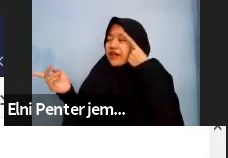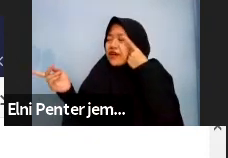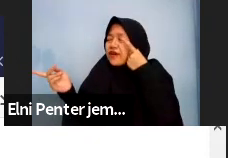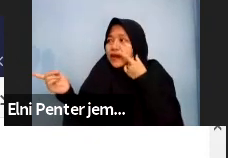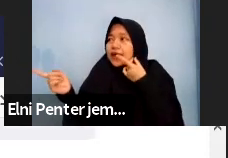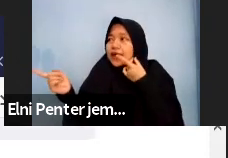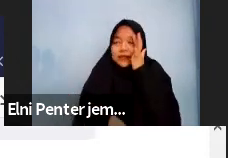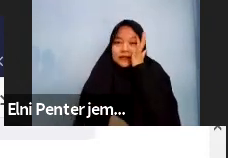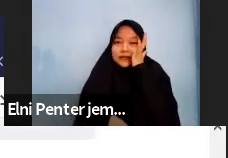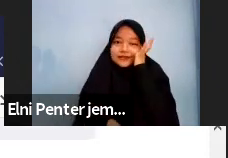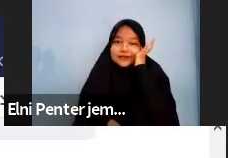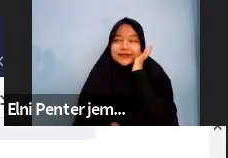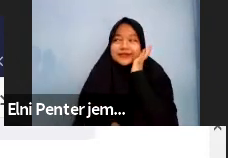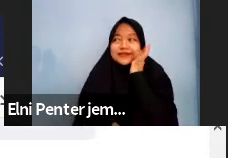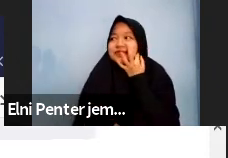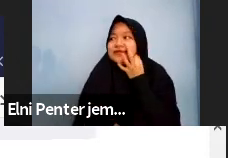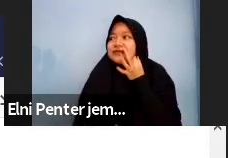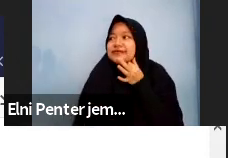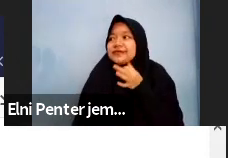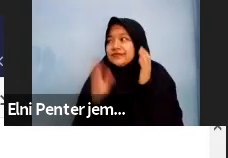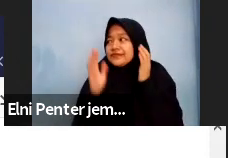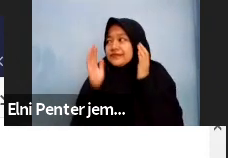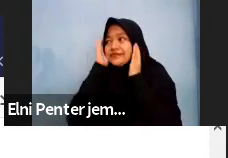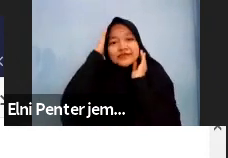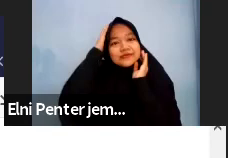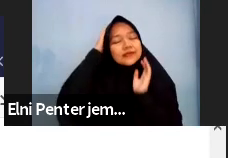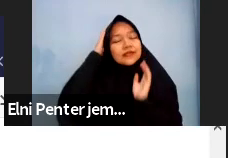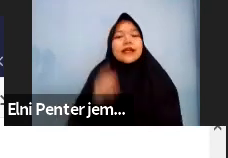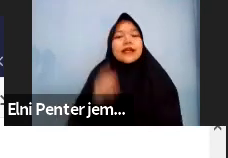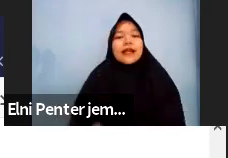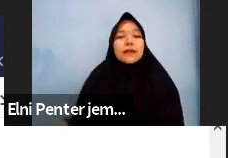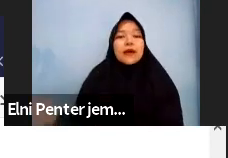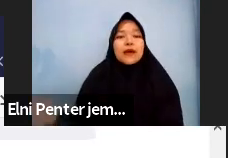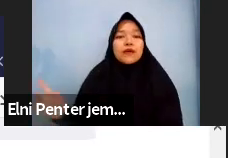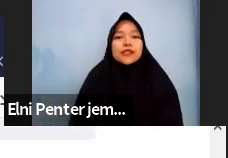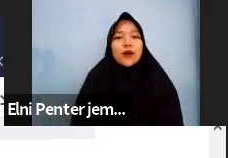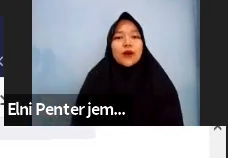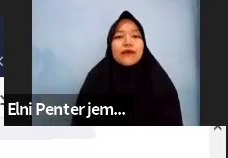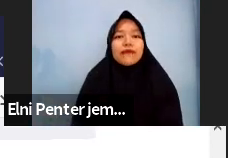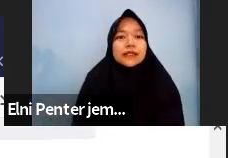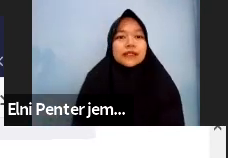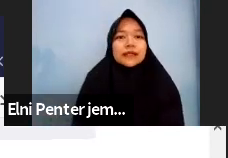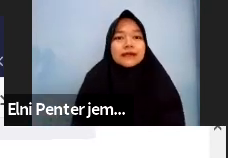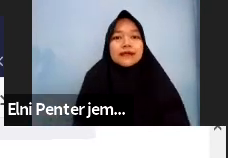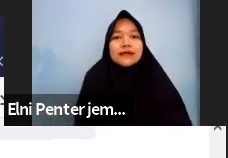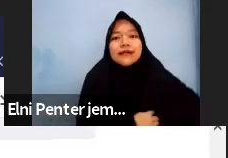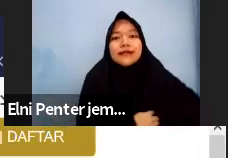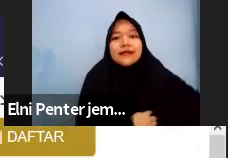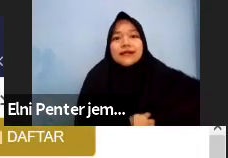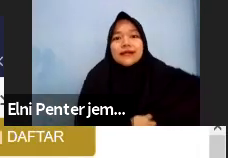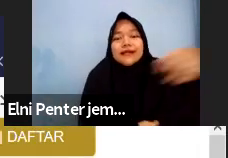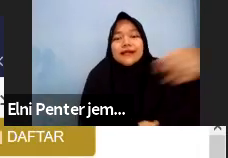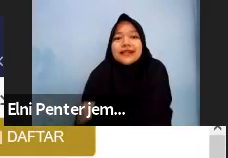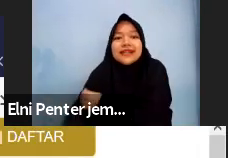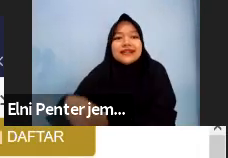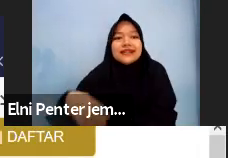ada artinya karena jadi sebentar ini kayaknya saya maju ini